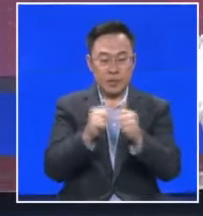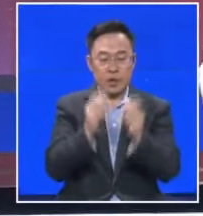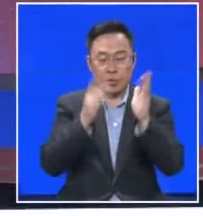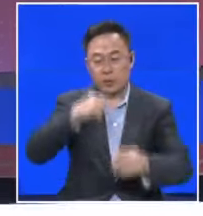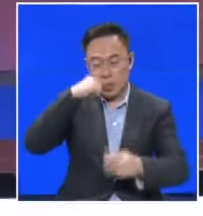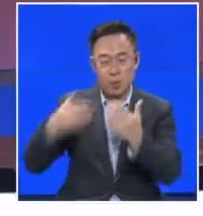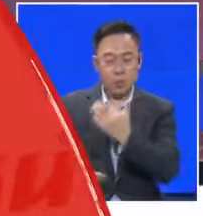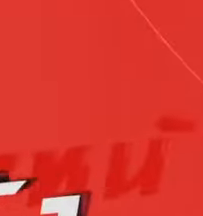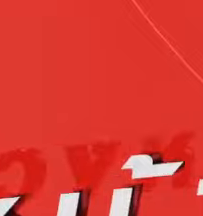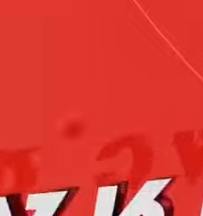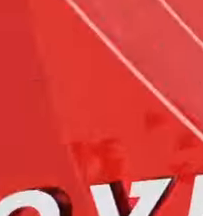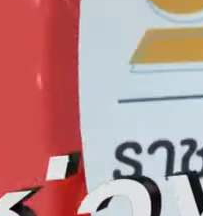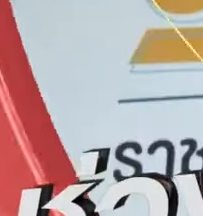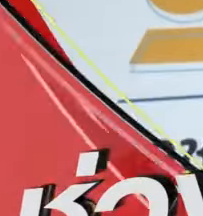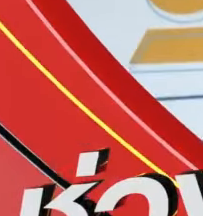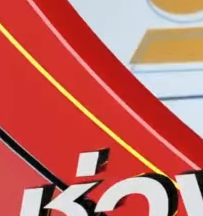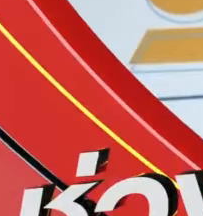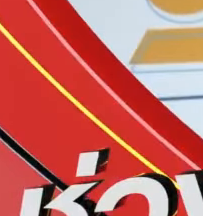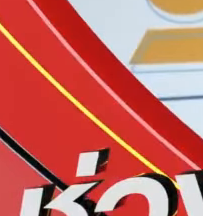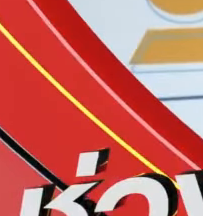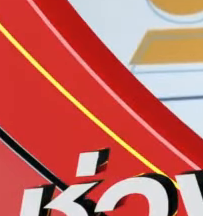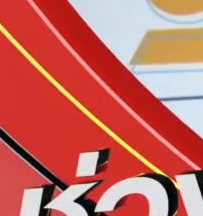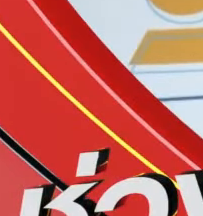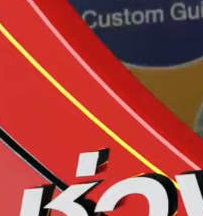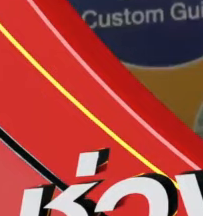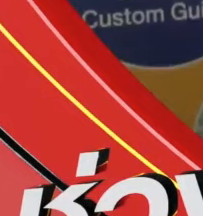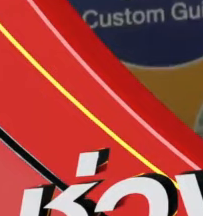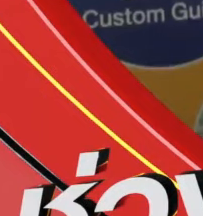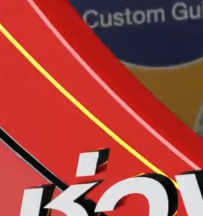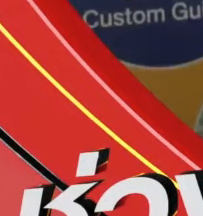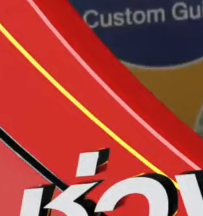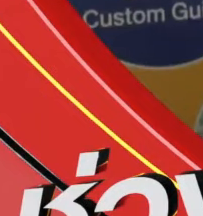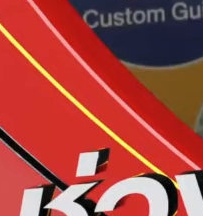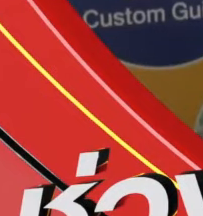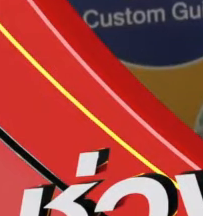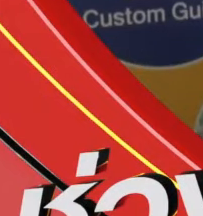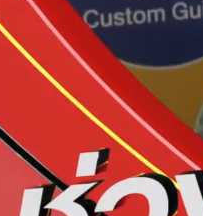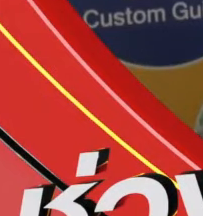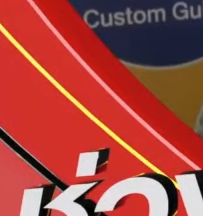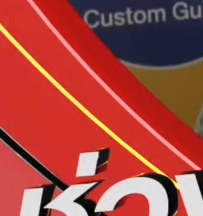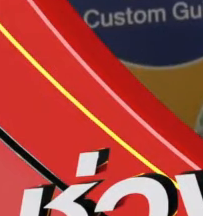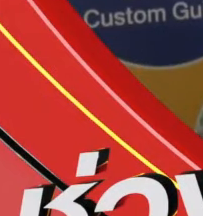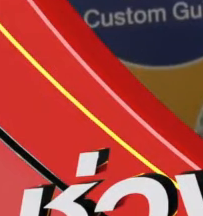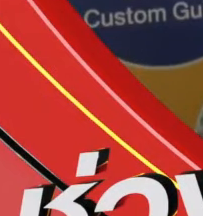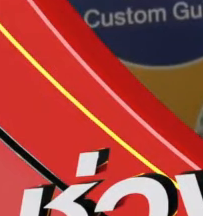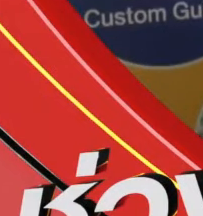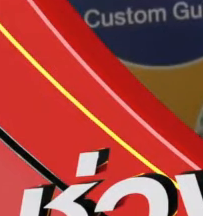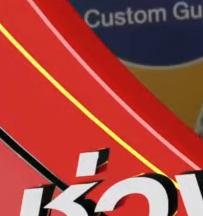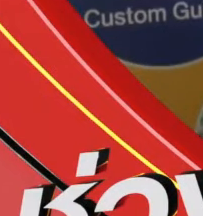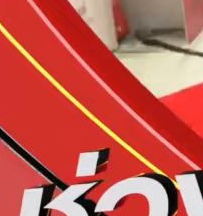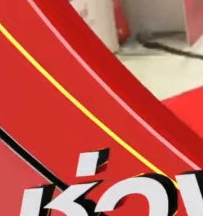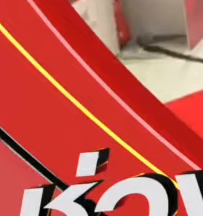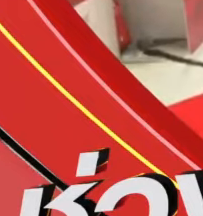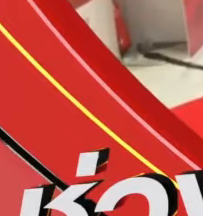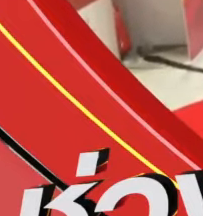ทยให้โอกาสแหมมันพอเหมาะพอเจาะเลยเนี่ยนะครับแล้วก็เรื่องที่เกี่ยวเนื่องกัน กรณีอดีตนายกทักษิณนี่ก็เป็นประเด็น